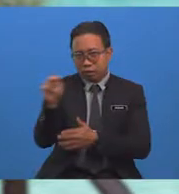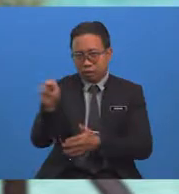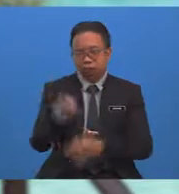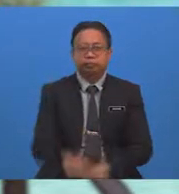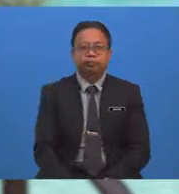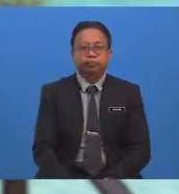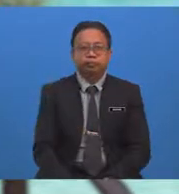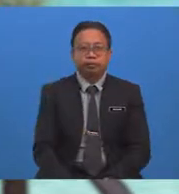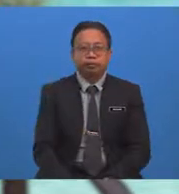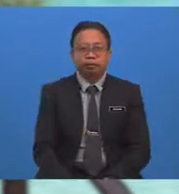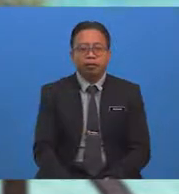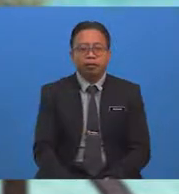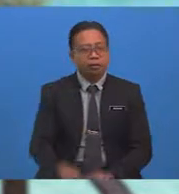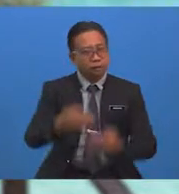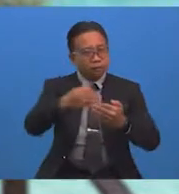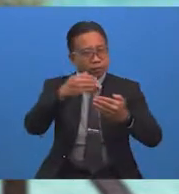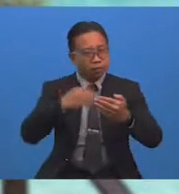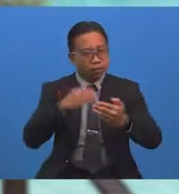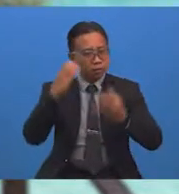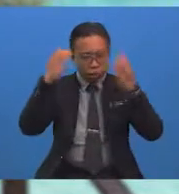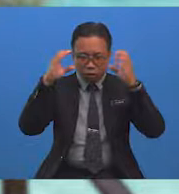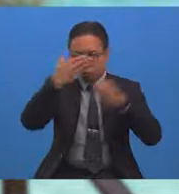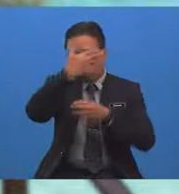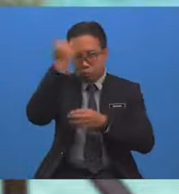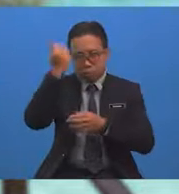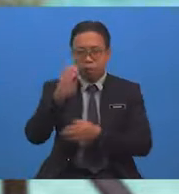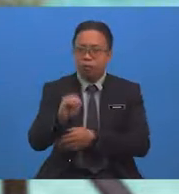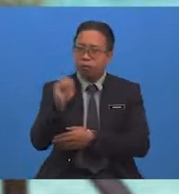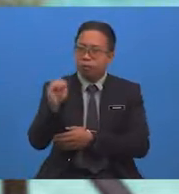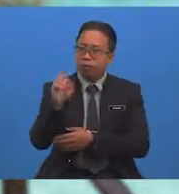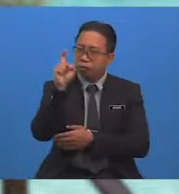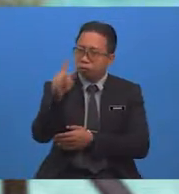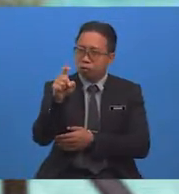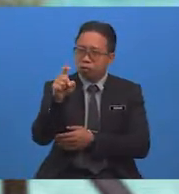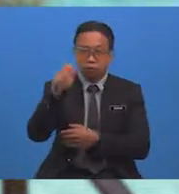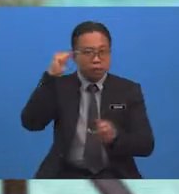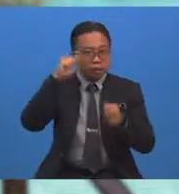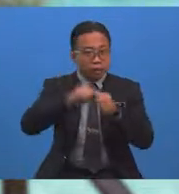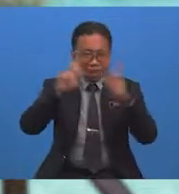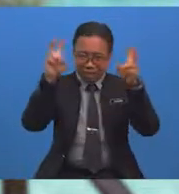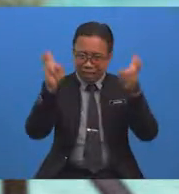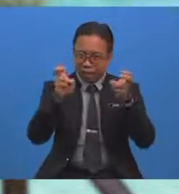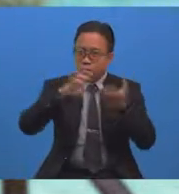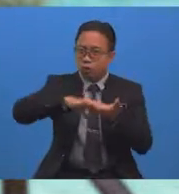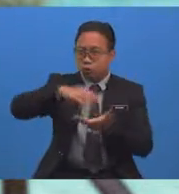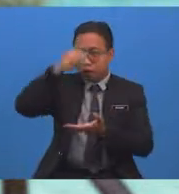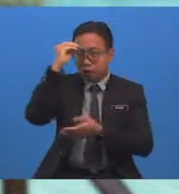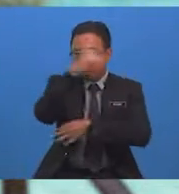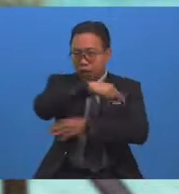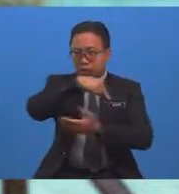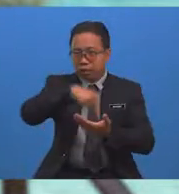semua Oh ya sebelum Teguh Terlupa murid-murid perlu ingat tajo pembelajaran kita pada hari